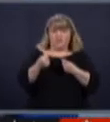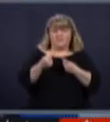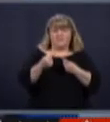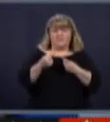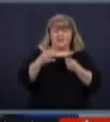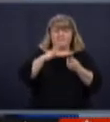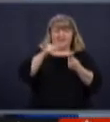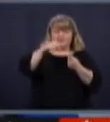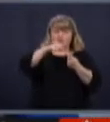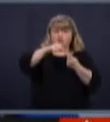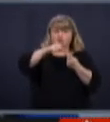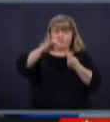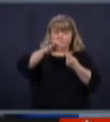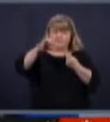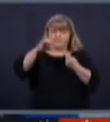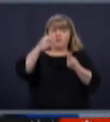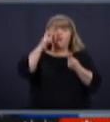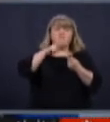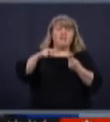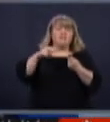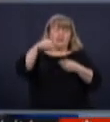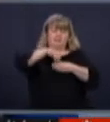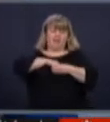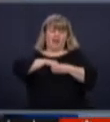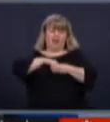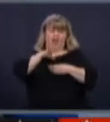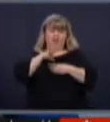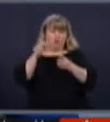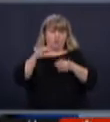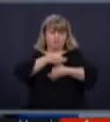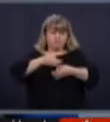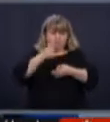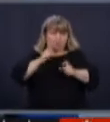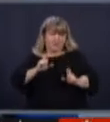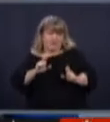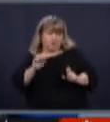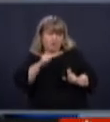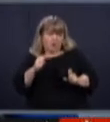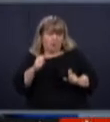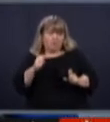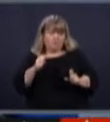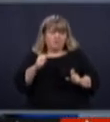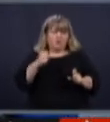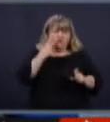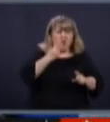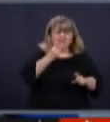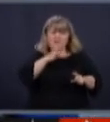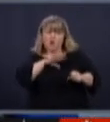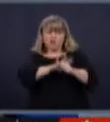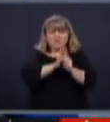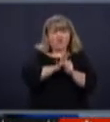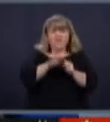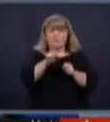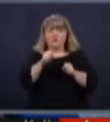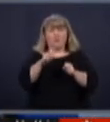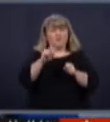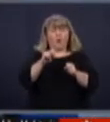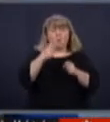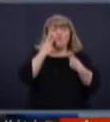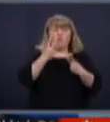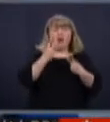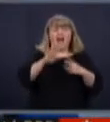vérifier quels sont les anticorps. Pas pour mesurer le virus, s'il est en circulation, mais véritablement de savoir, est-ce que fait la maladie? Il a peut-être fait... Ça en vient, ça?